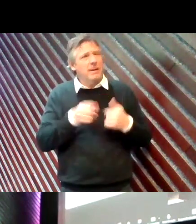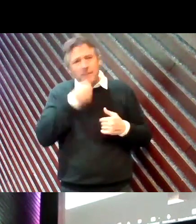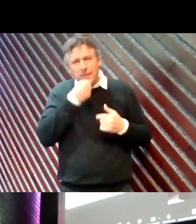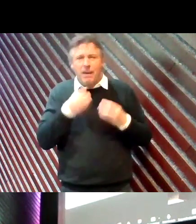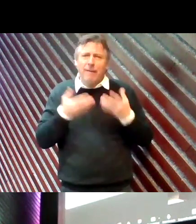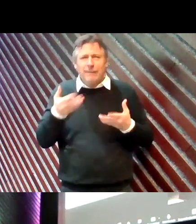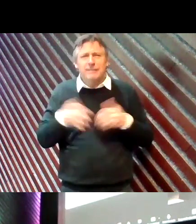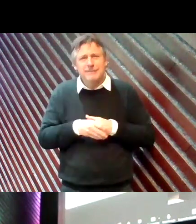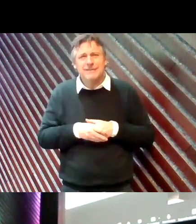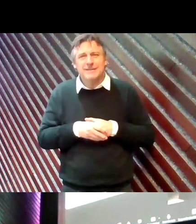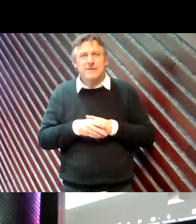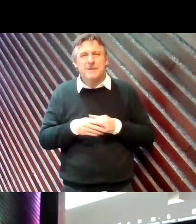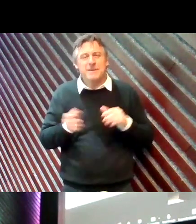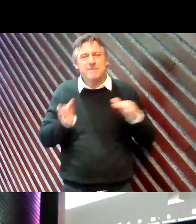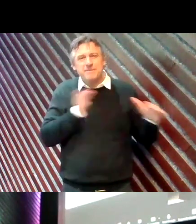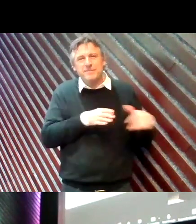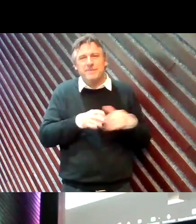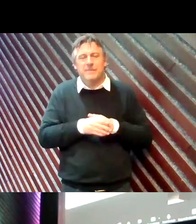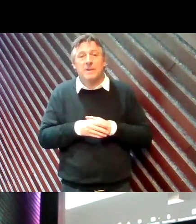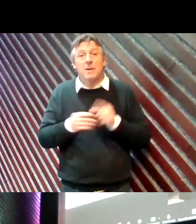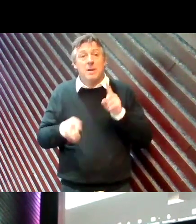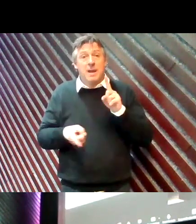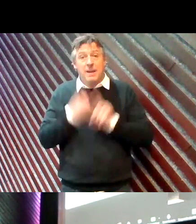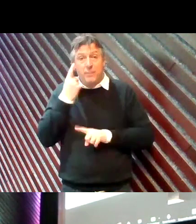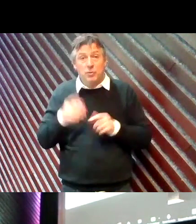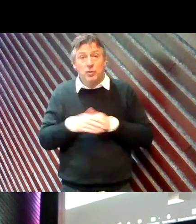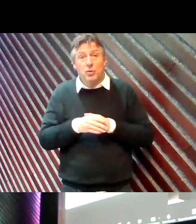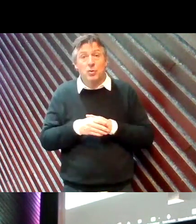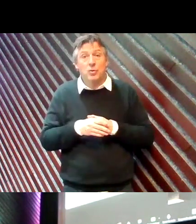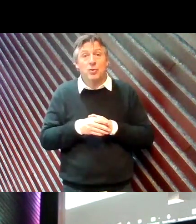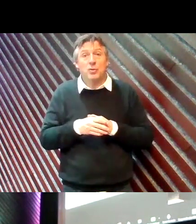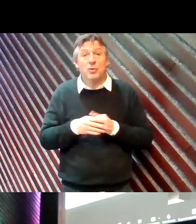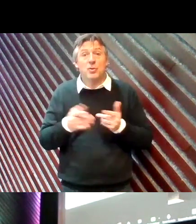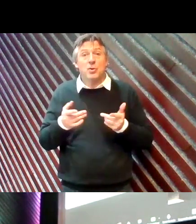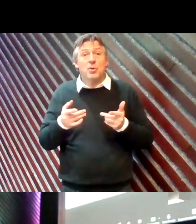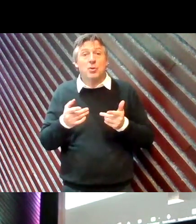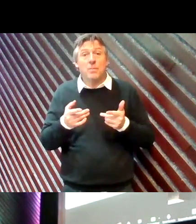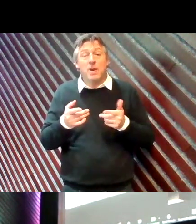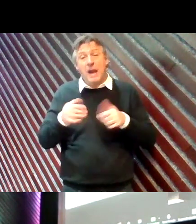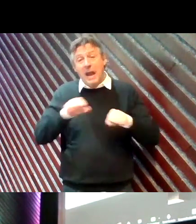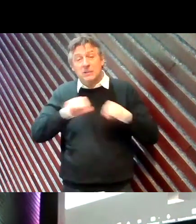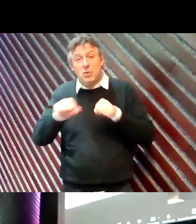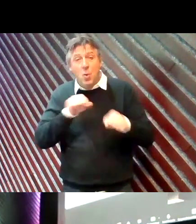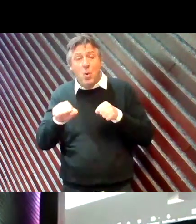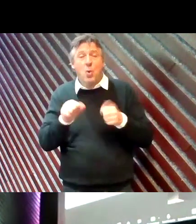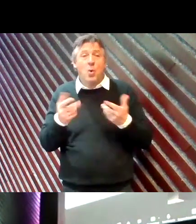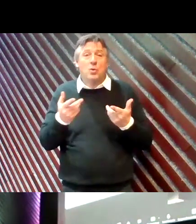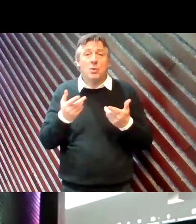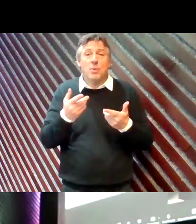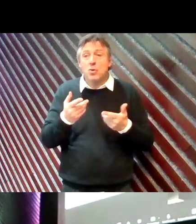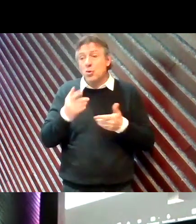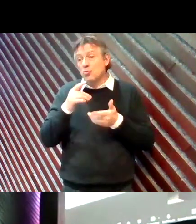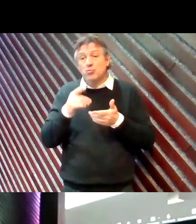on détaillera tout ça. Mais l'idée, effectivement, c'est que vous testiez des leviers de mobilisation. Nous, on est à vos côtés pour monter des actions, si vous souhaitez, un peu originales pour tester des